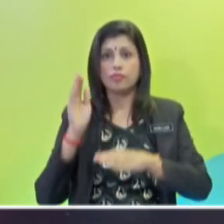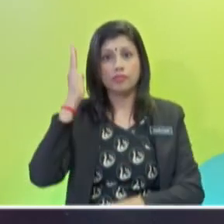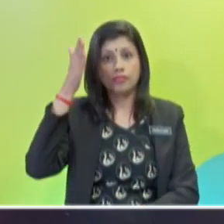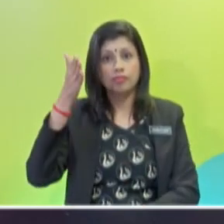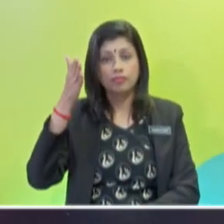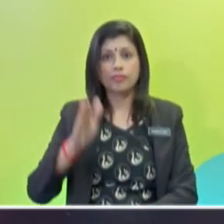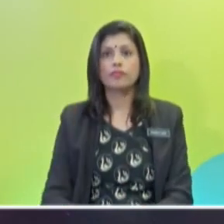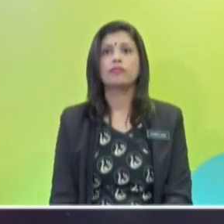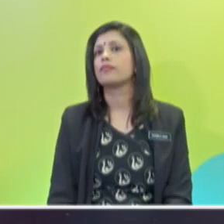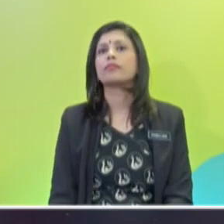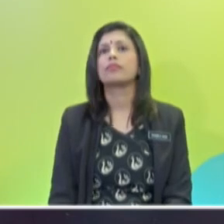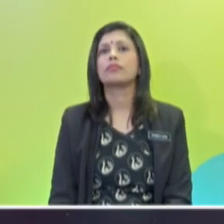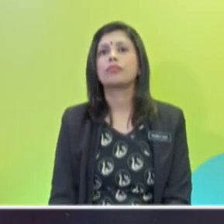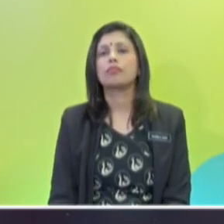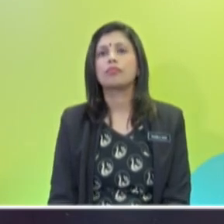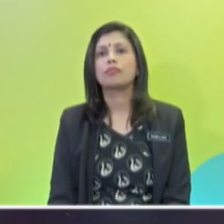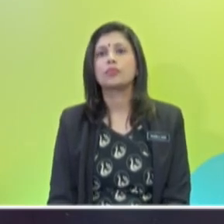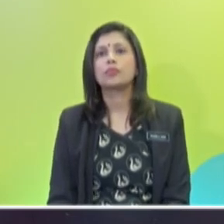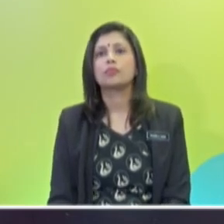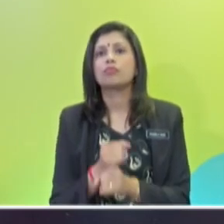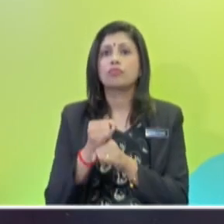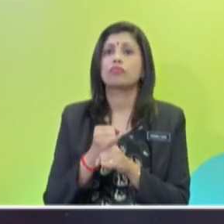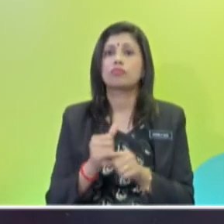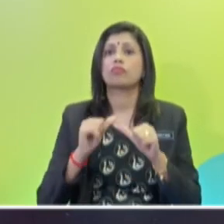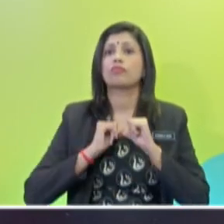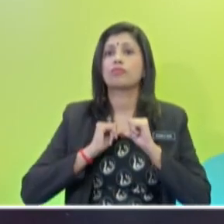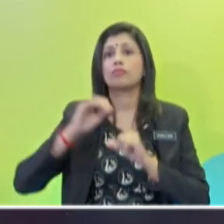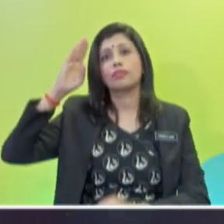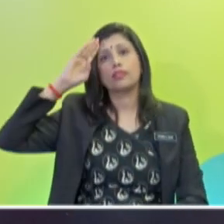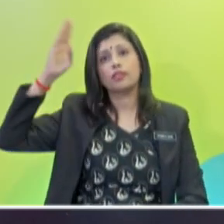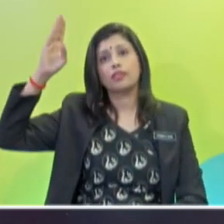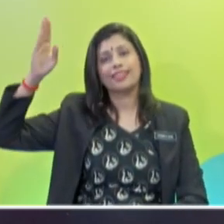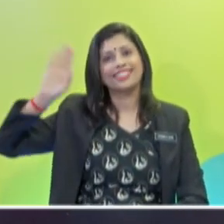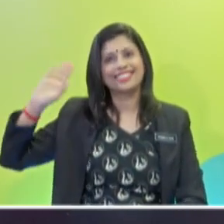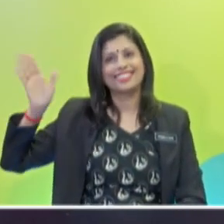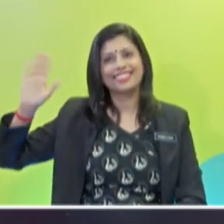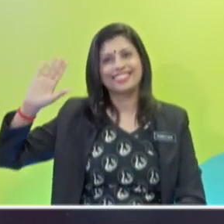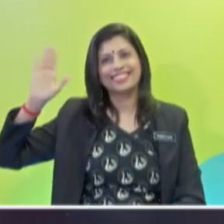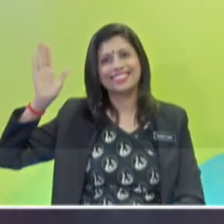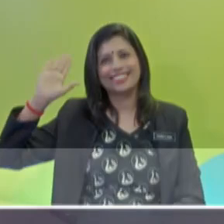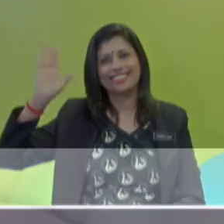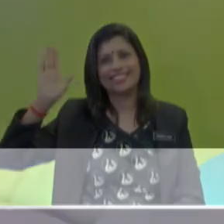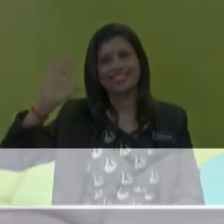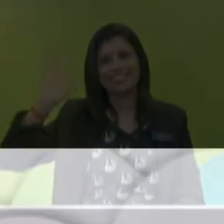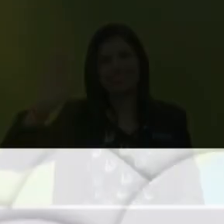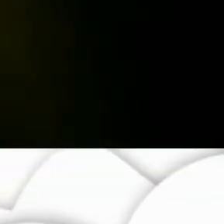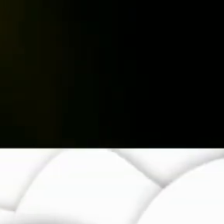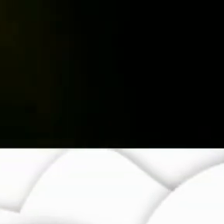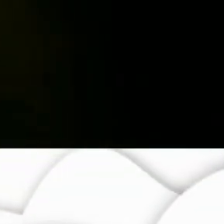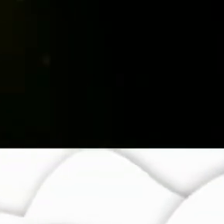saya, Akmal Nazri. Ingat, sentiasa jaga diri. Okey, assalamualaikum. Bye bye. Bye